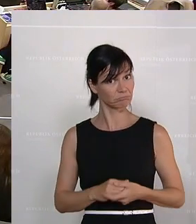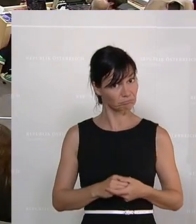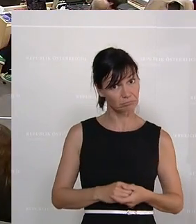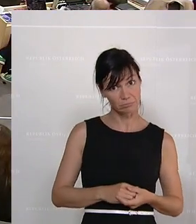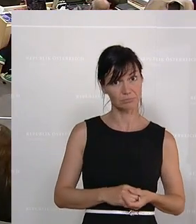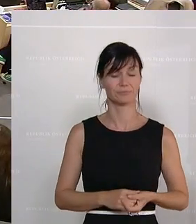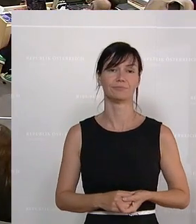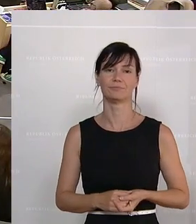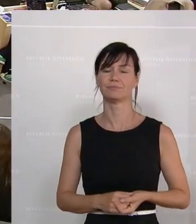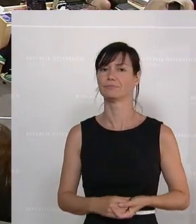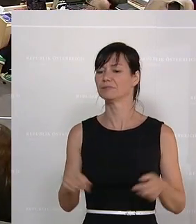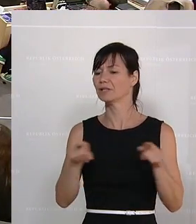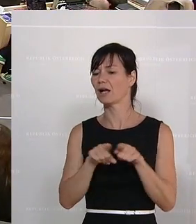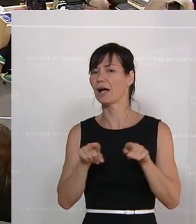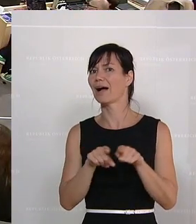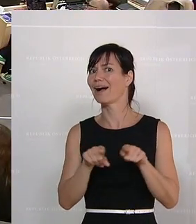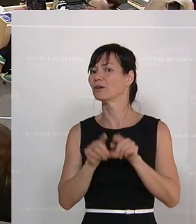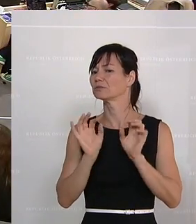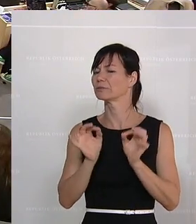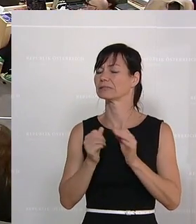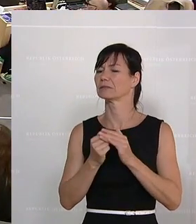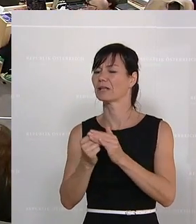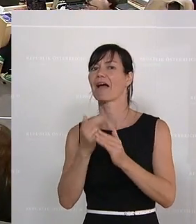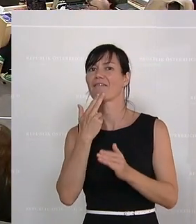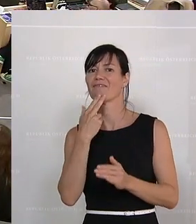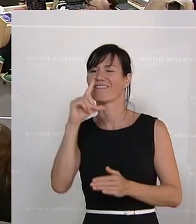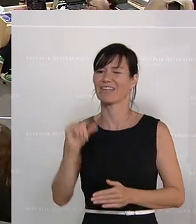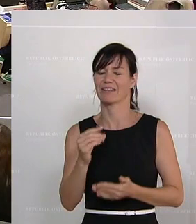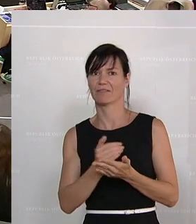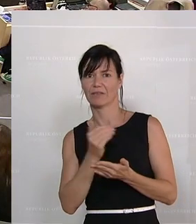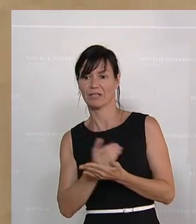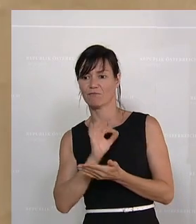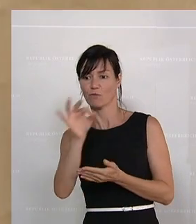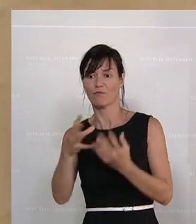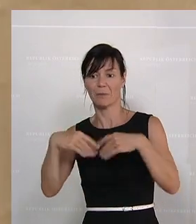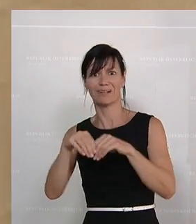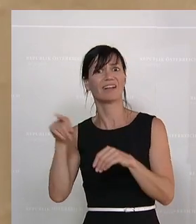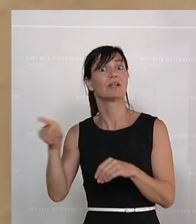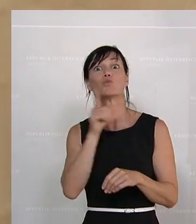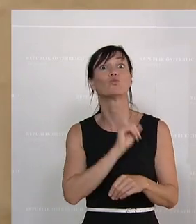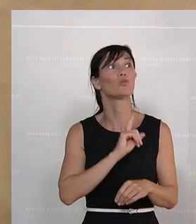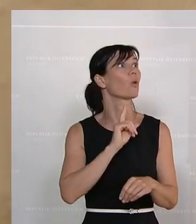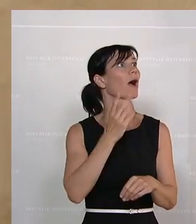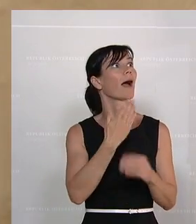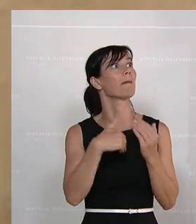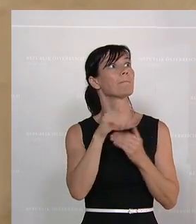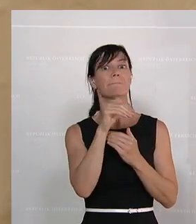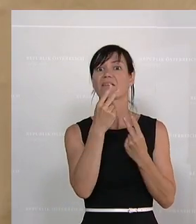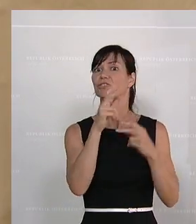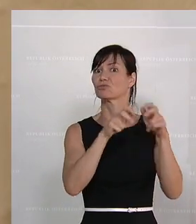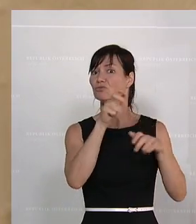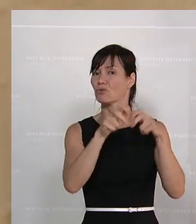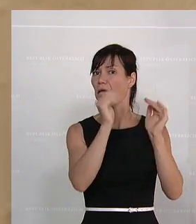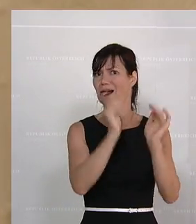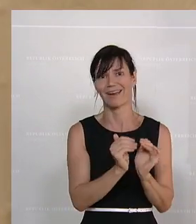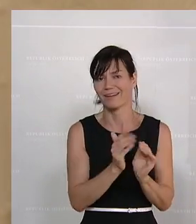auch diese spezifischen unterstützungen für geringverdienende für familien wäre nicht möglich gewesen mit einer mehrwertsteuersenkung und letztlich letzter punkt